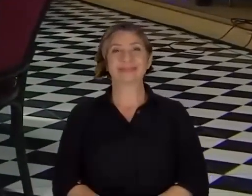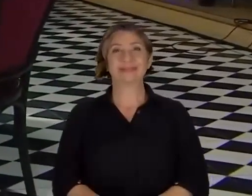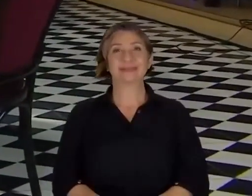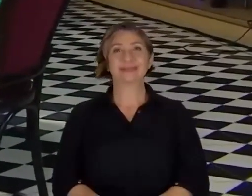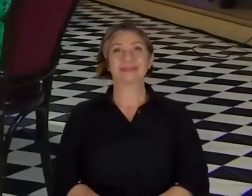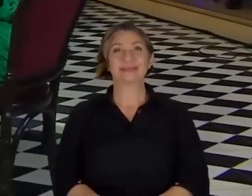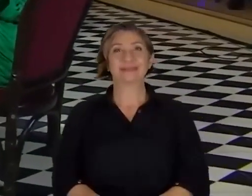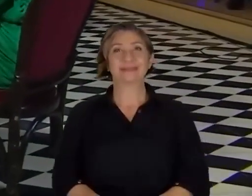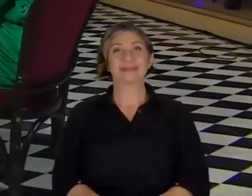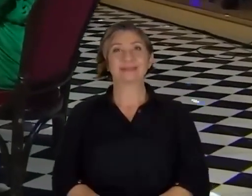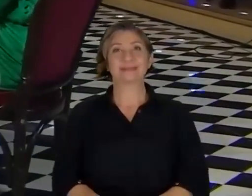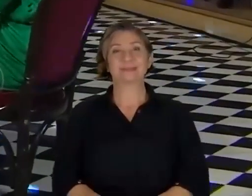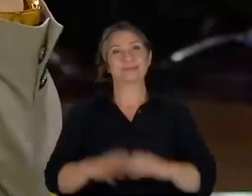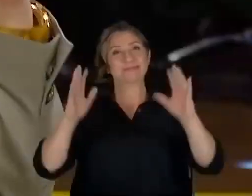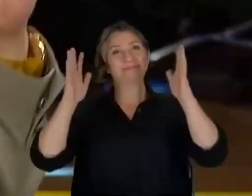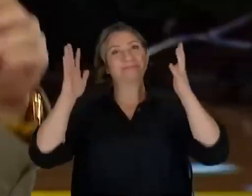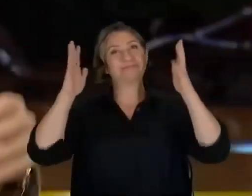aslında.